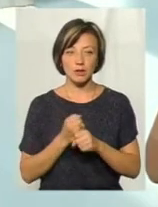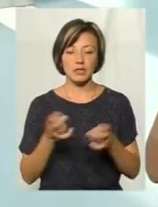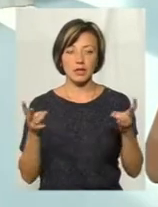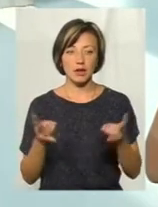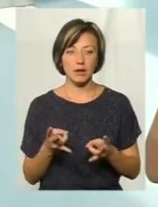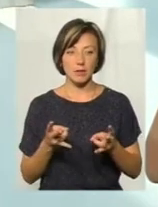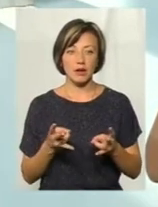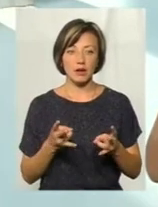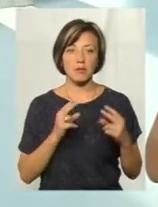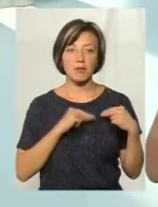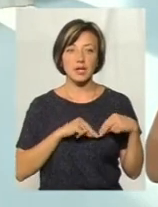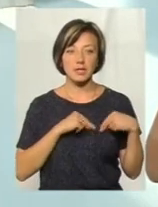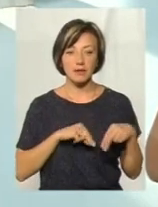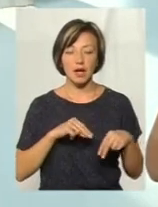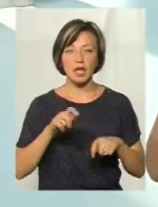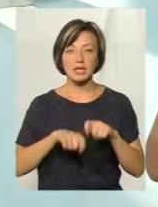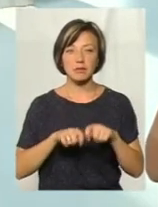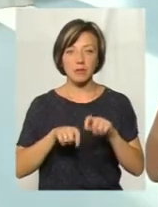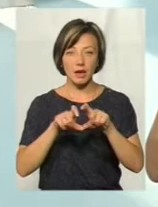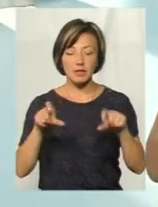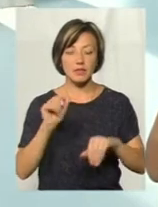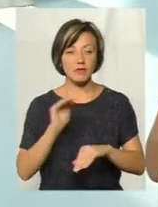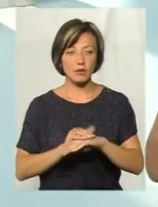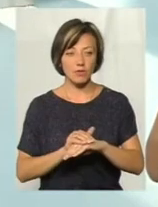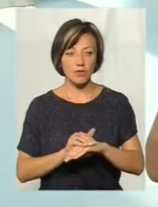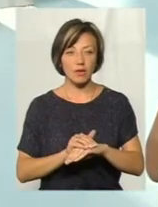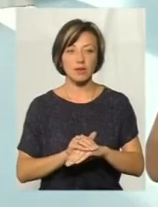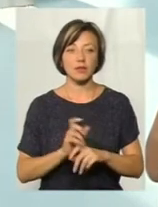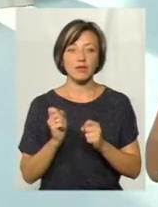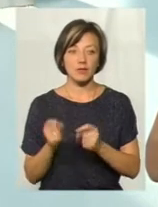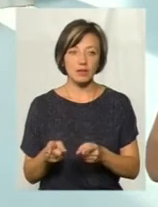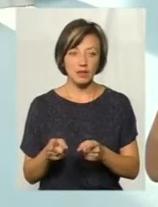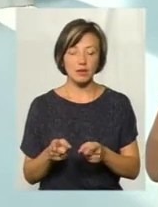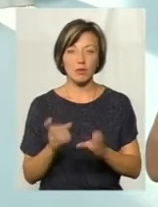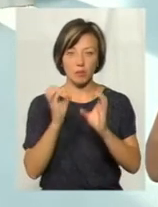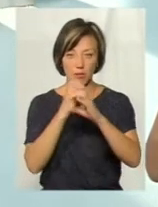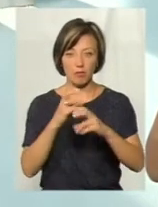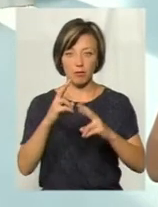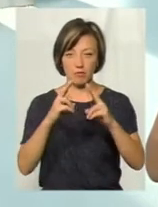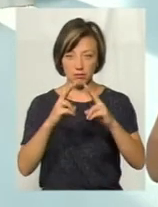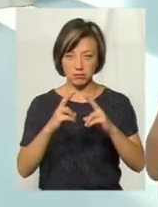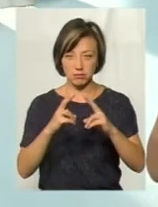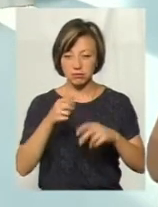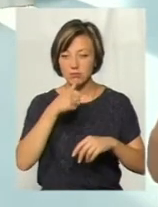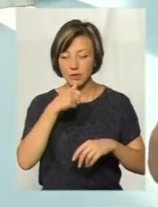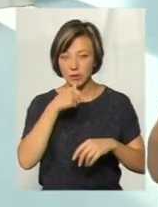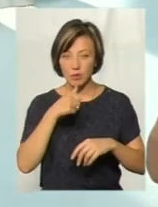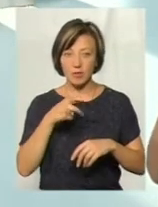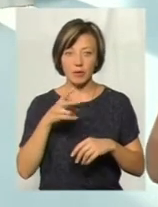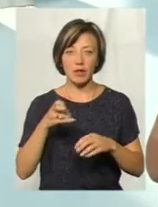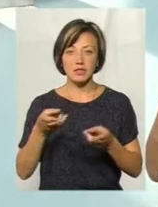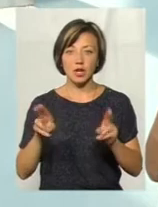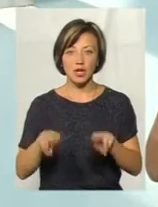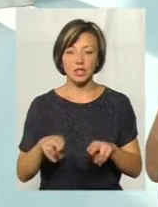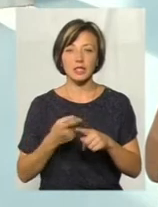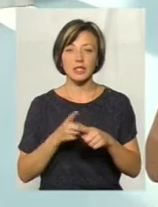саме працівникам інспекції зафіксувати факт скиду, відібрати проби, саме скиду вже, не те, що потім